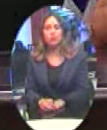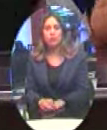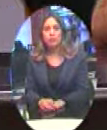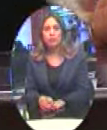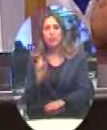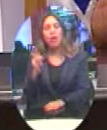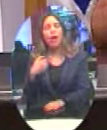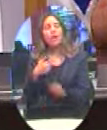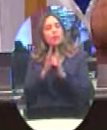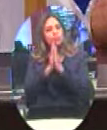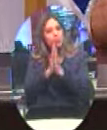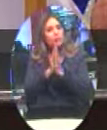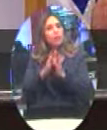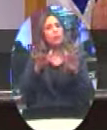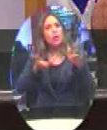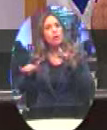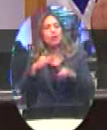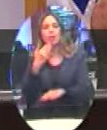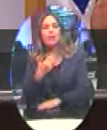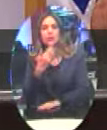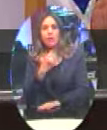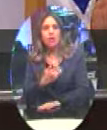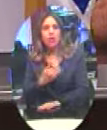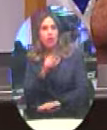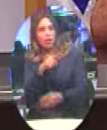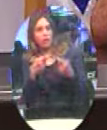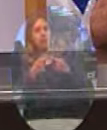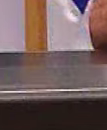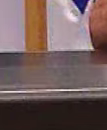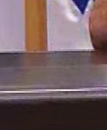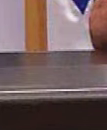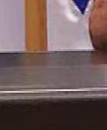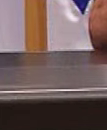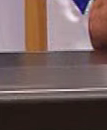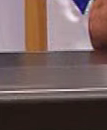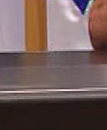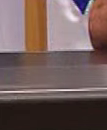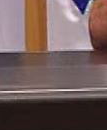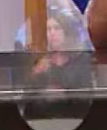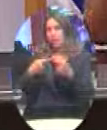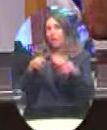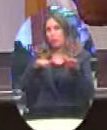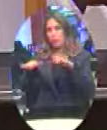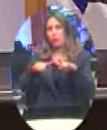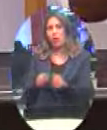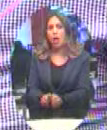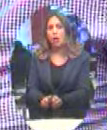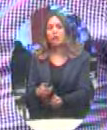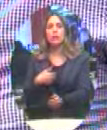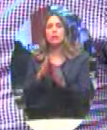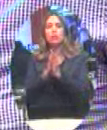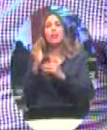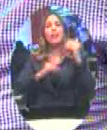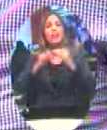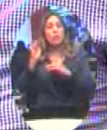בקריאה לממשלת ישראל. אתה חבר בה? לבנות, אני חבר בממשלה, כן. לבנות, ואני אומר את זה גם שם.